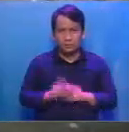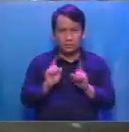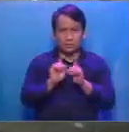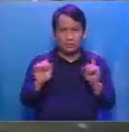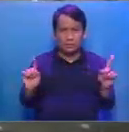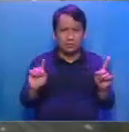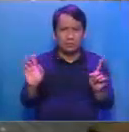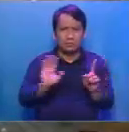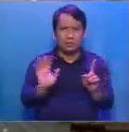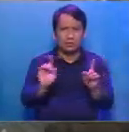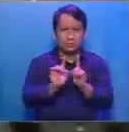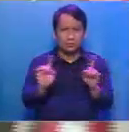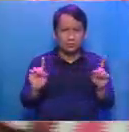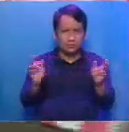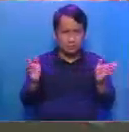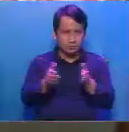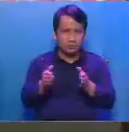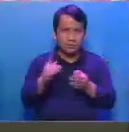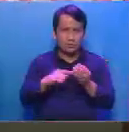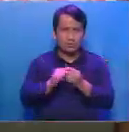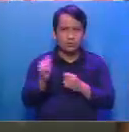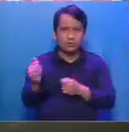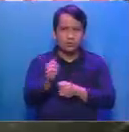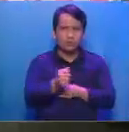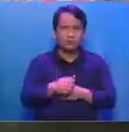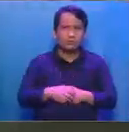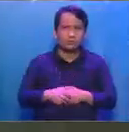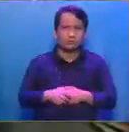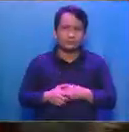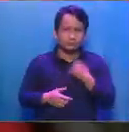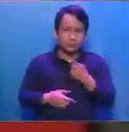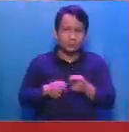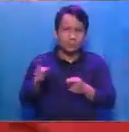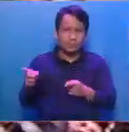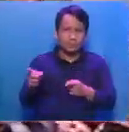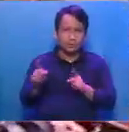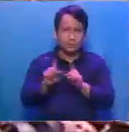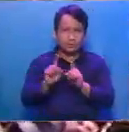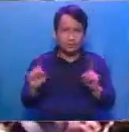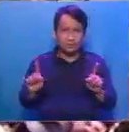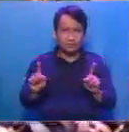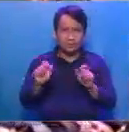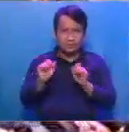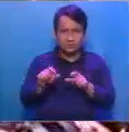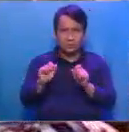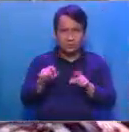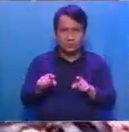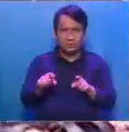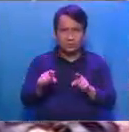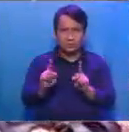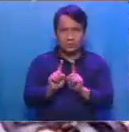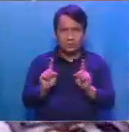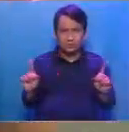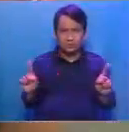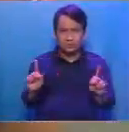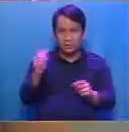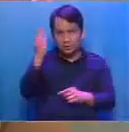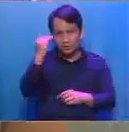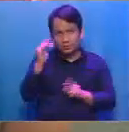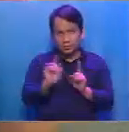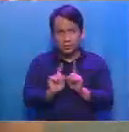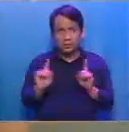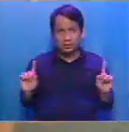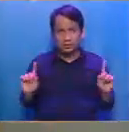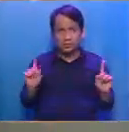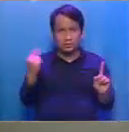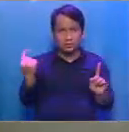kayong magdikit-dikit. Naulit ko, yung mga tao nandyan po na mamimili, panatiliin po natin lagi po yung